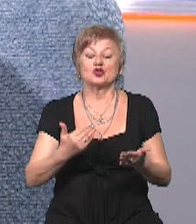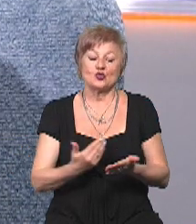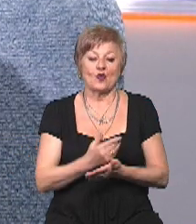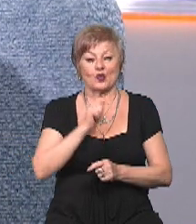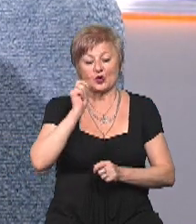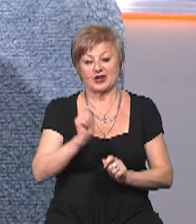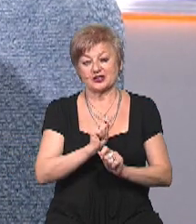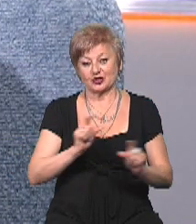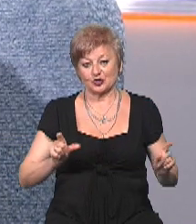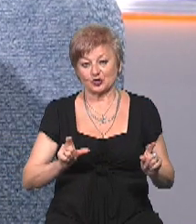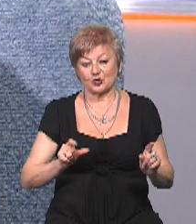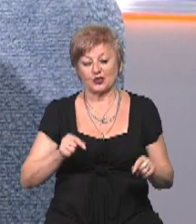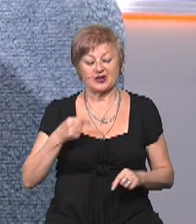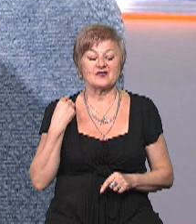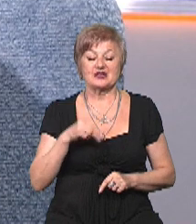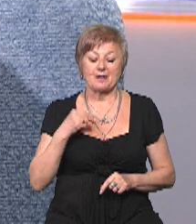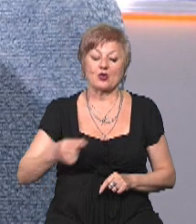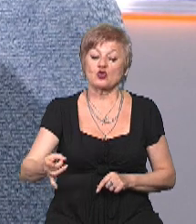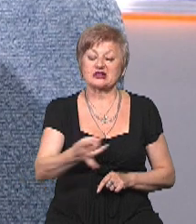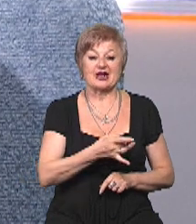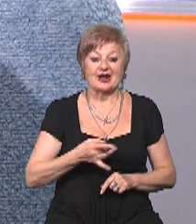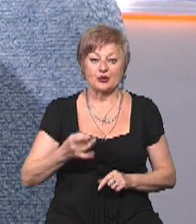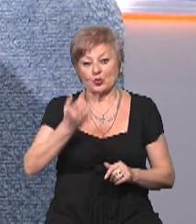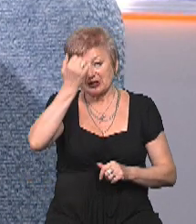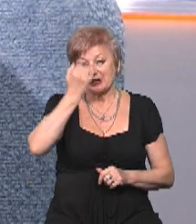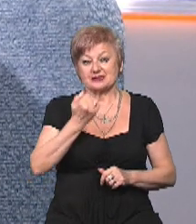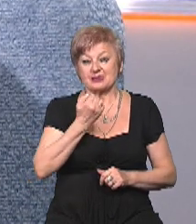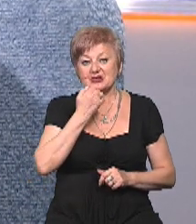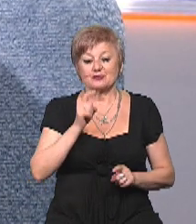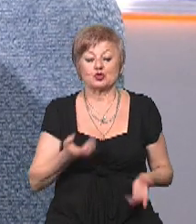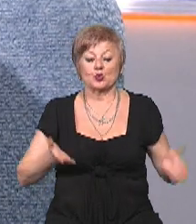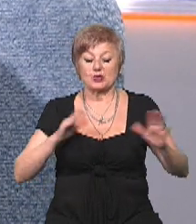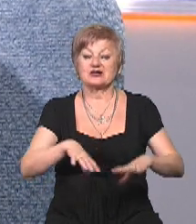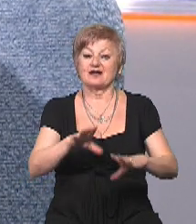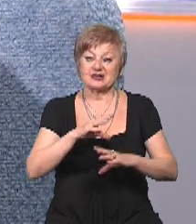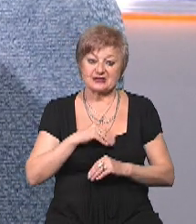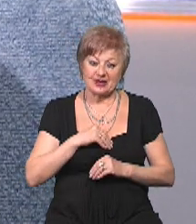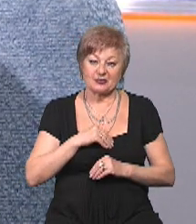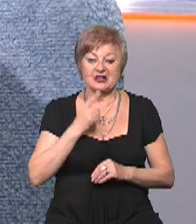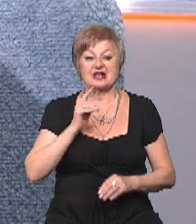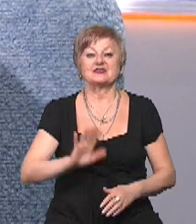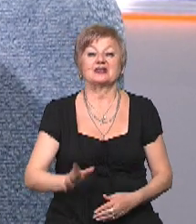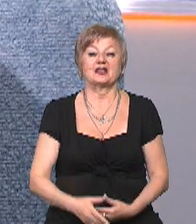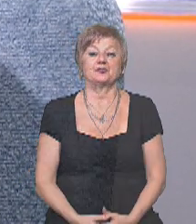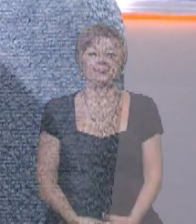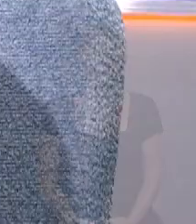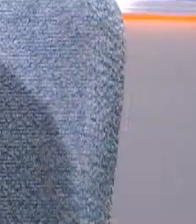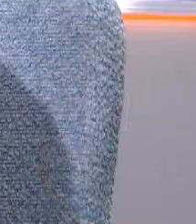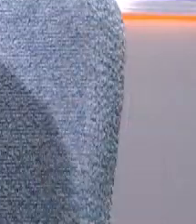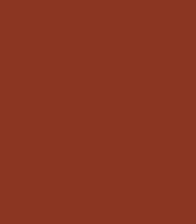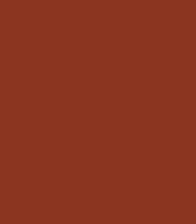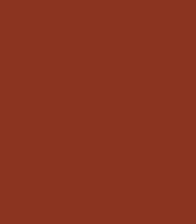української школи у школах Запорізького регіону. Дякуємо, що залишалися суспільним. На все добре, до побачення.